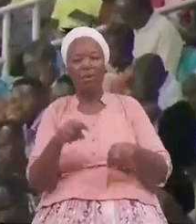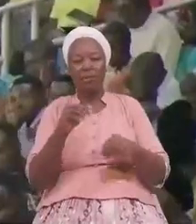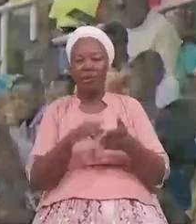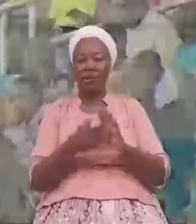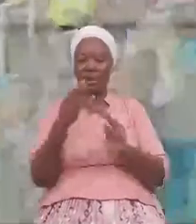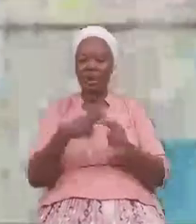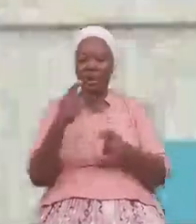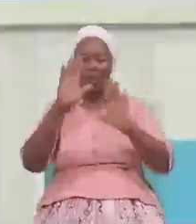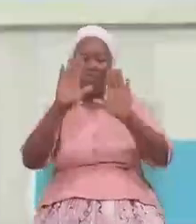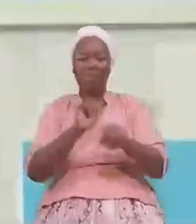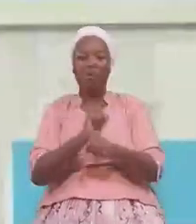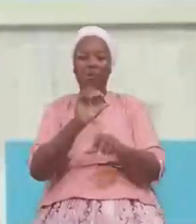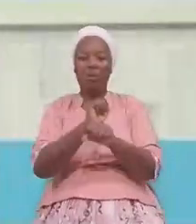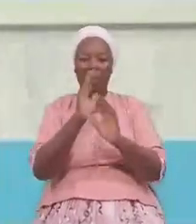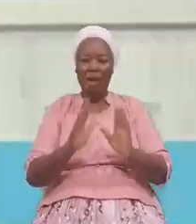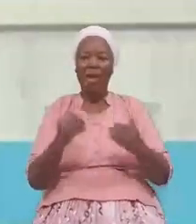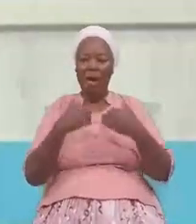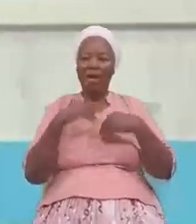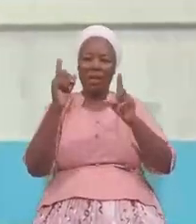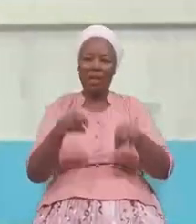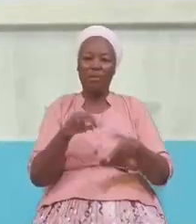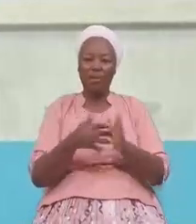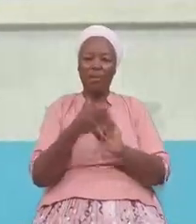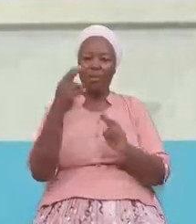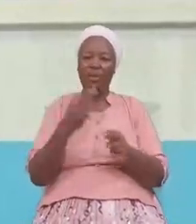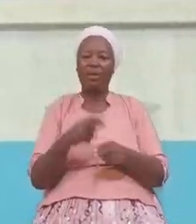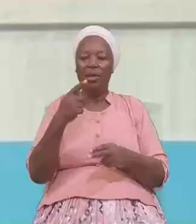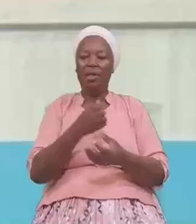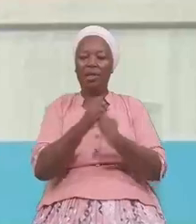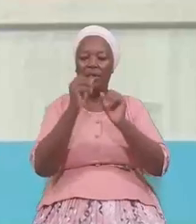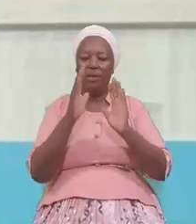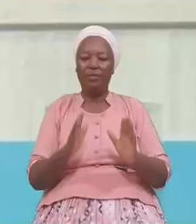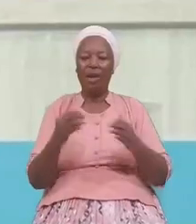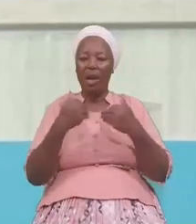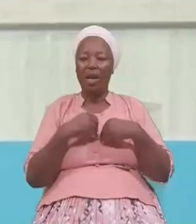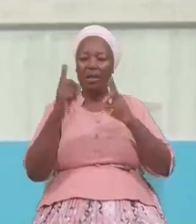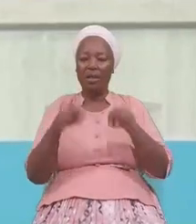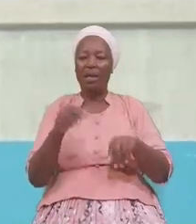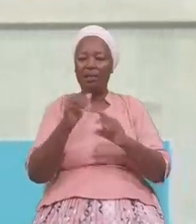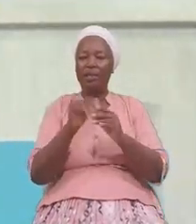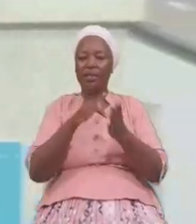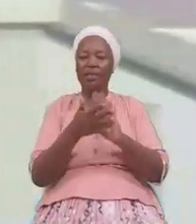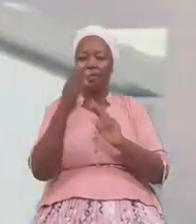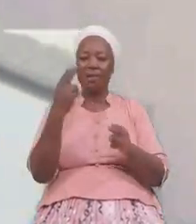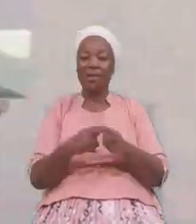Celui qui opère les miracles est venu. Le Sauveur est venu. Et ce soir,